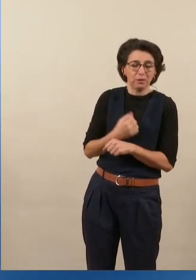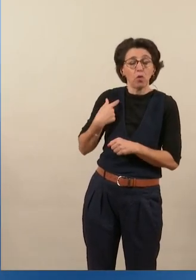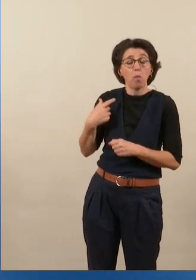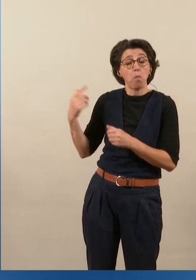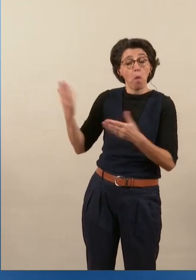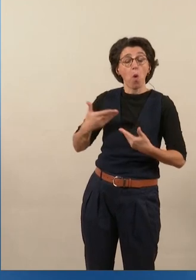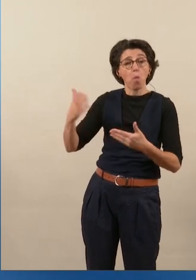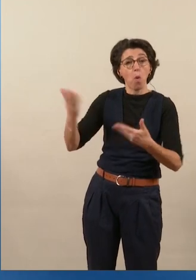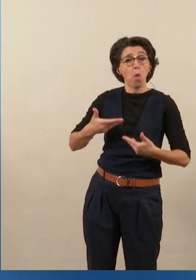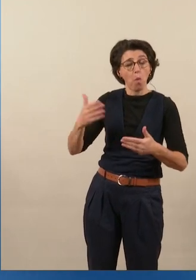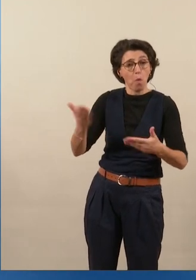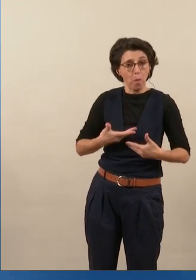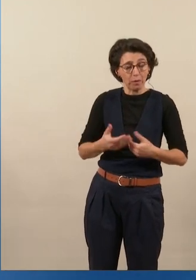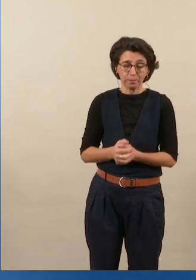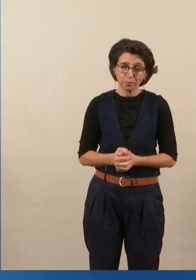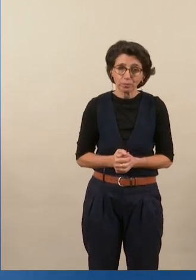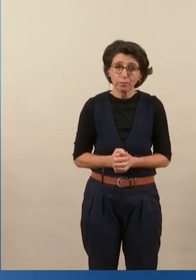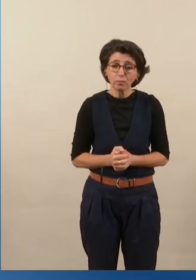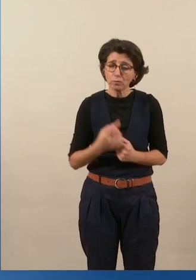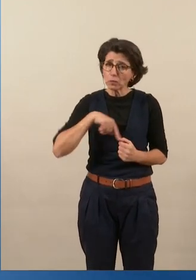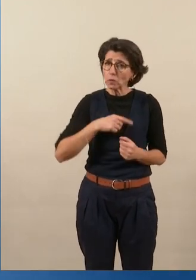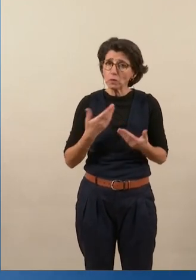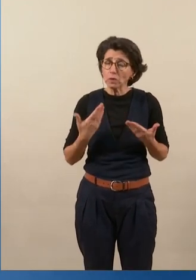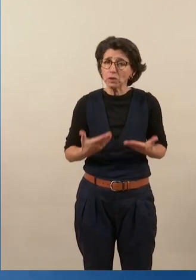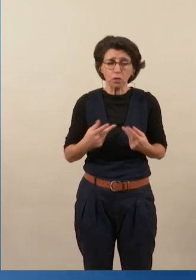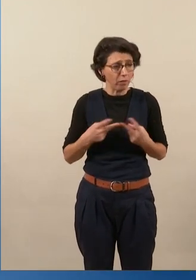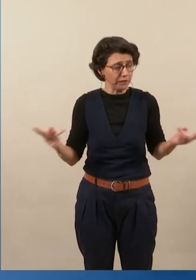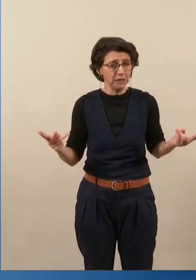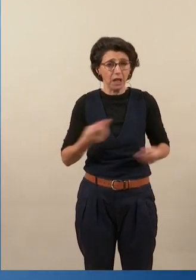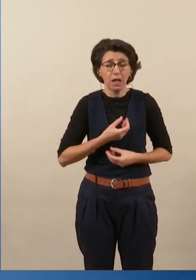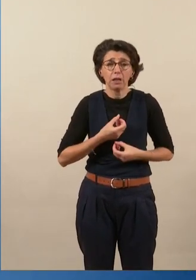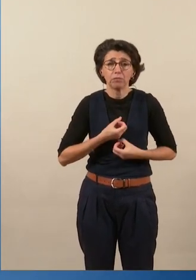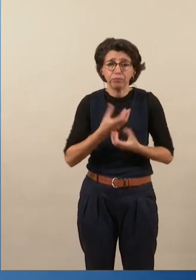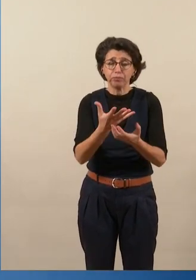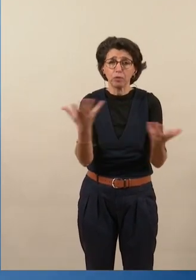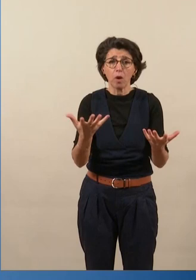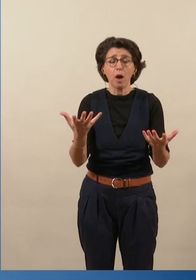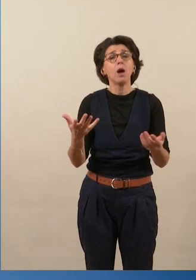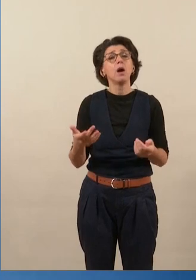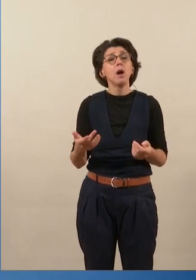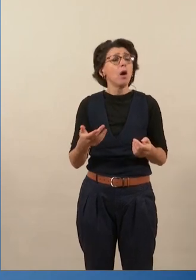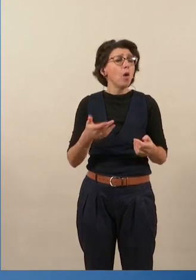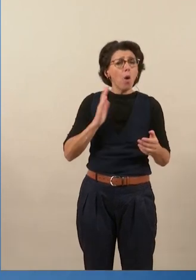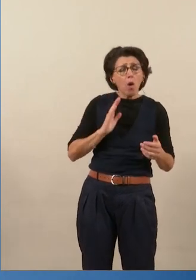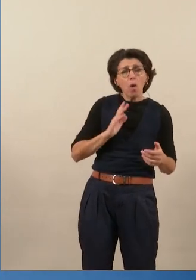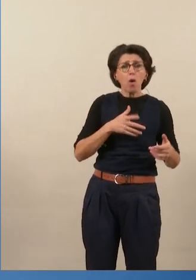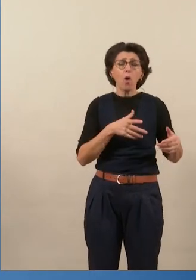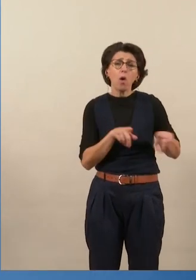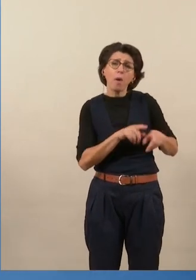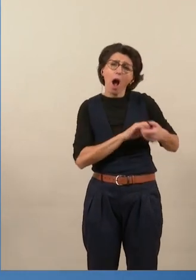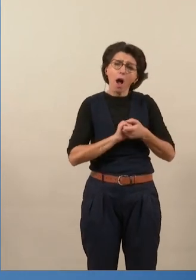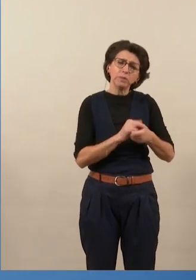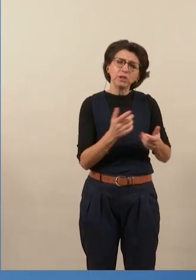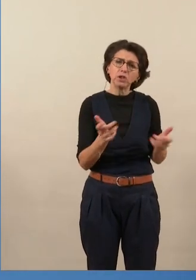nous le disons ici solennellement et certains de vos amis qui ont occuper des des responsabilités importantes auprès de vous dans les finances de la